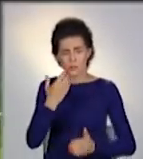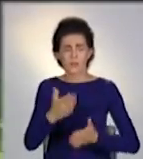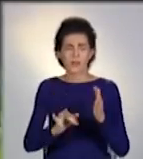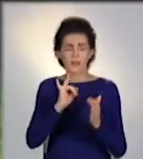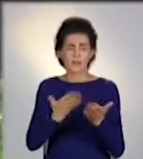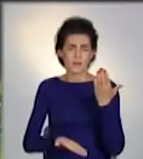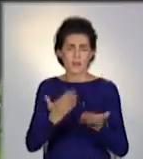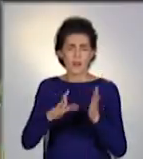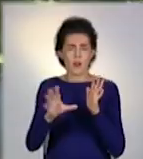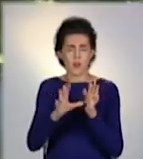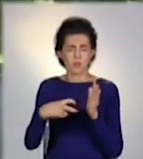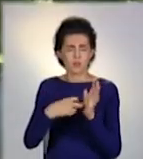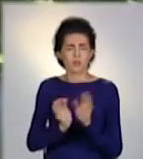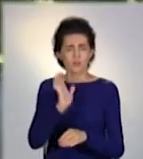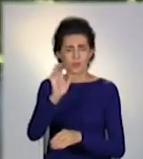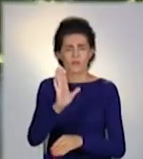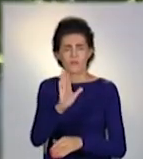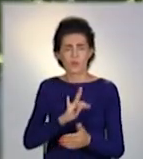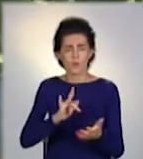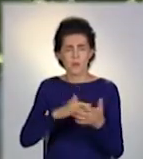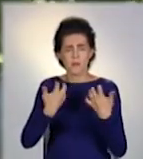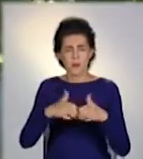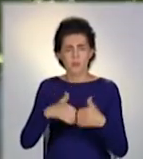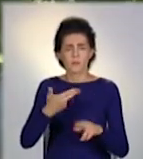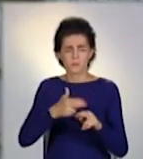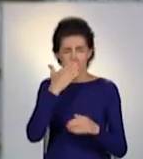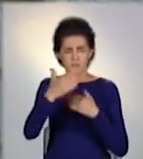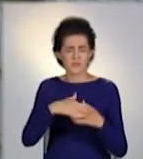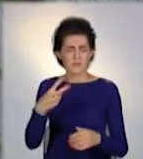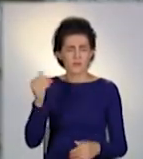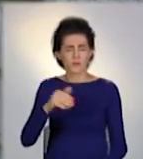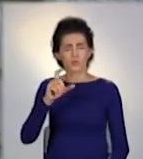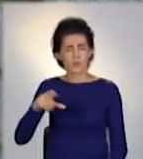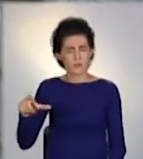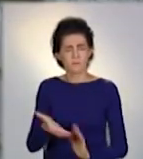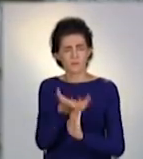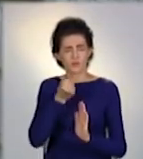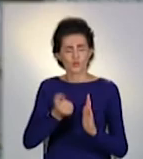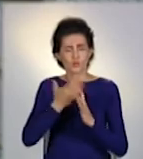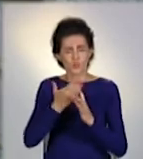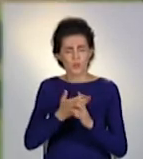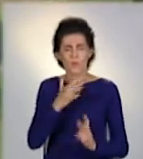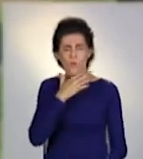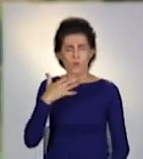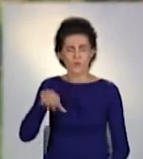пошту. Зараз тільки в Краматорську 23 тисячі одержувачів субсидії. Більшості подовжать